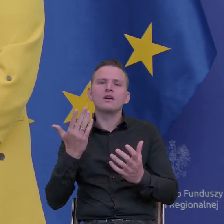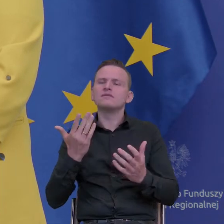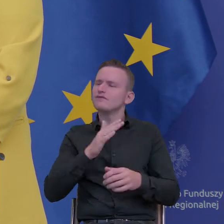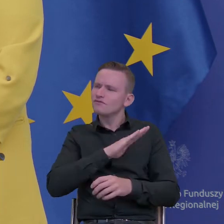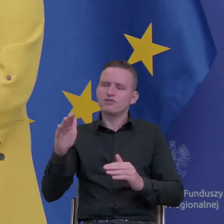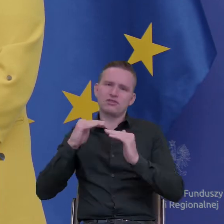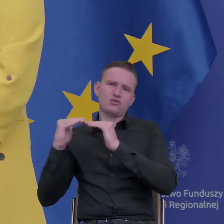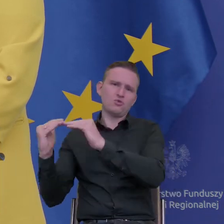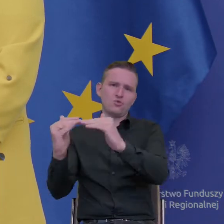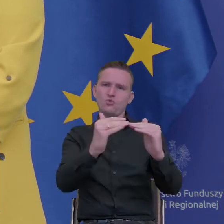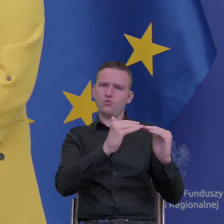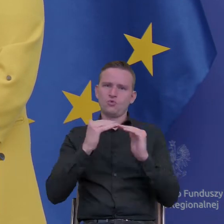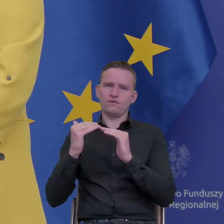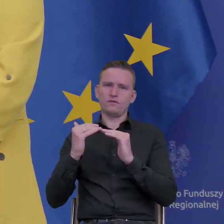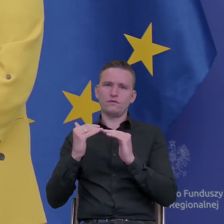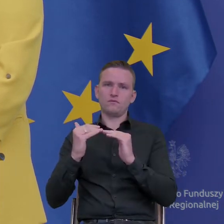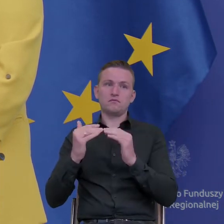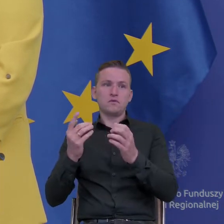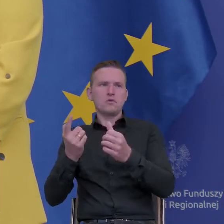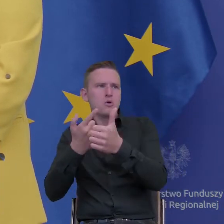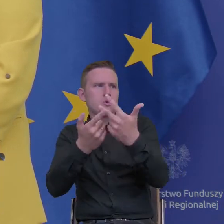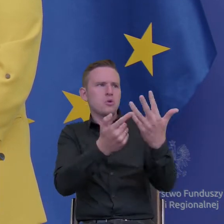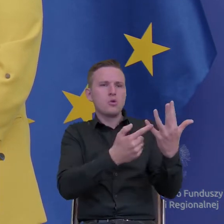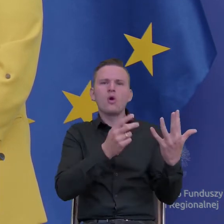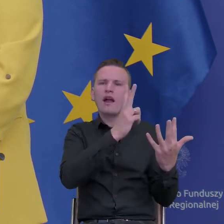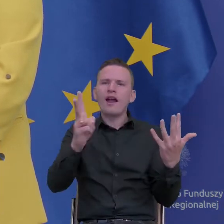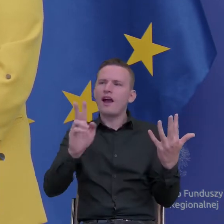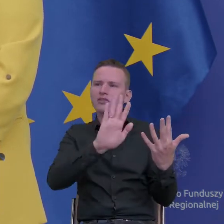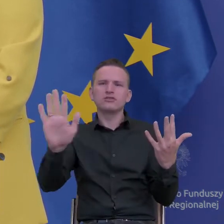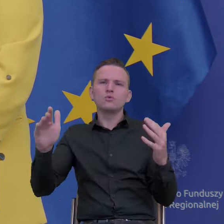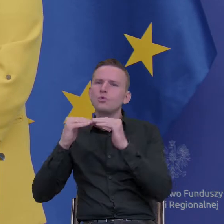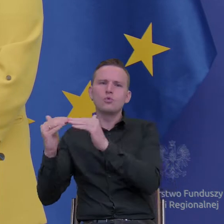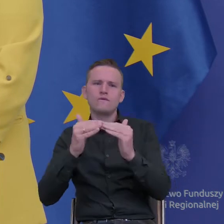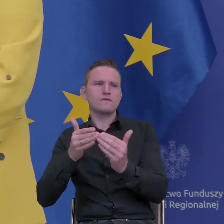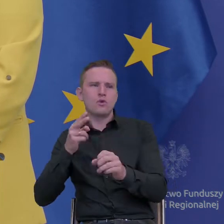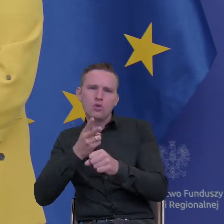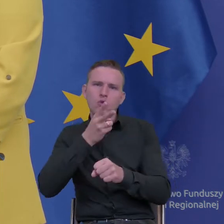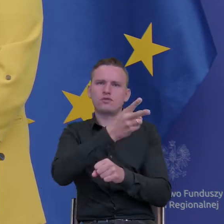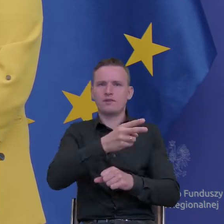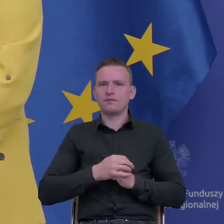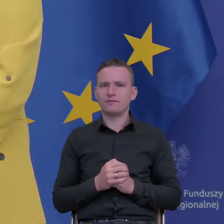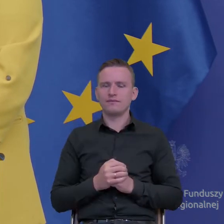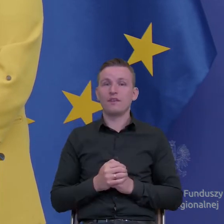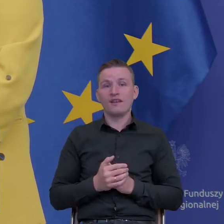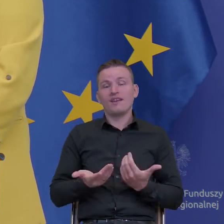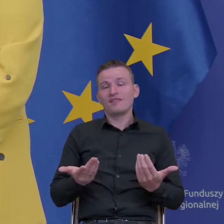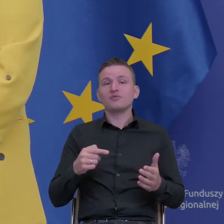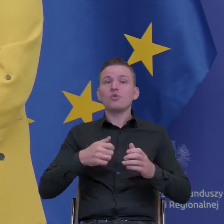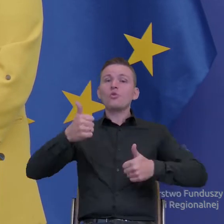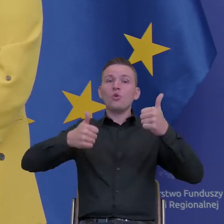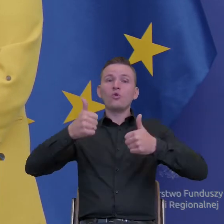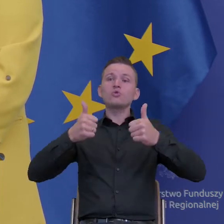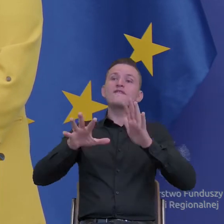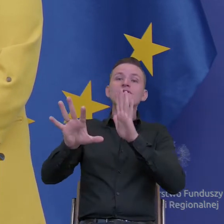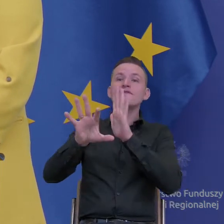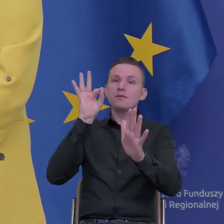konkursu, bo wszystkie prace były zrealizowane na bardzo wysokim poziomie, z bardzo dużą otwartością i wrażliwością.